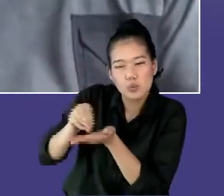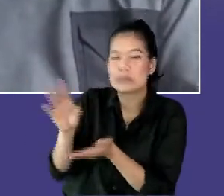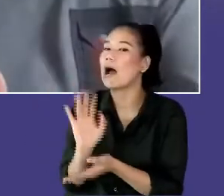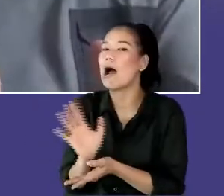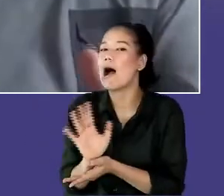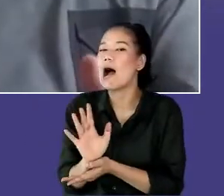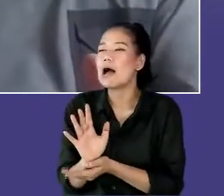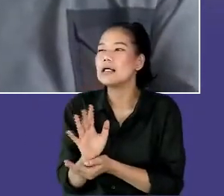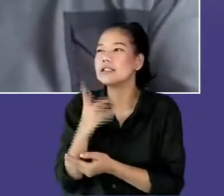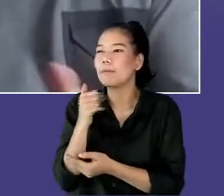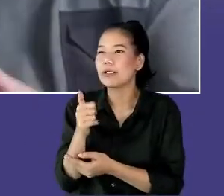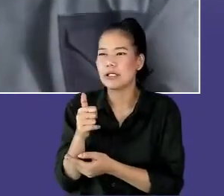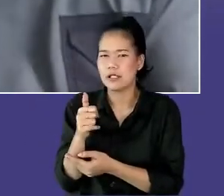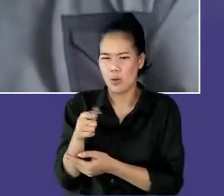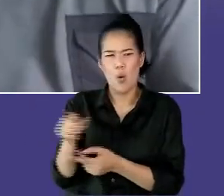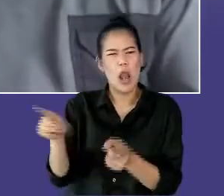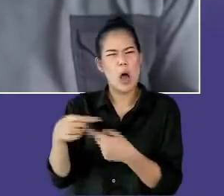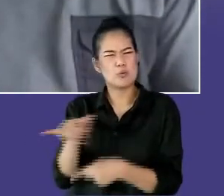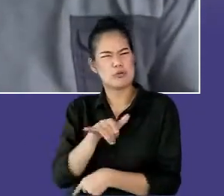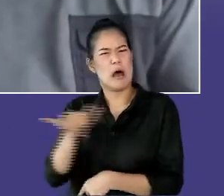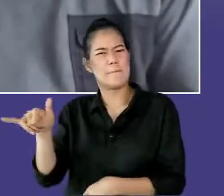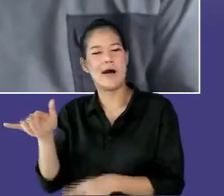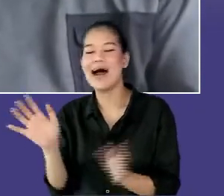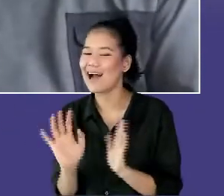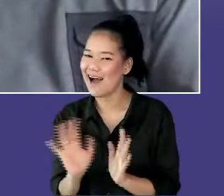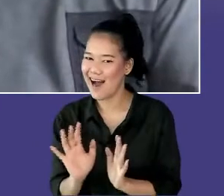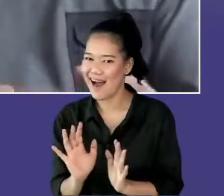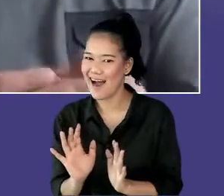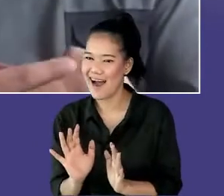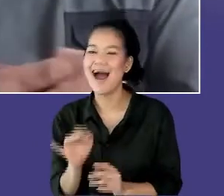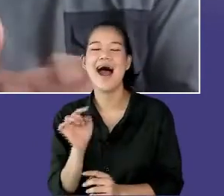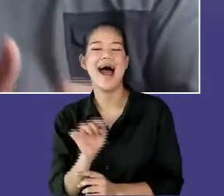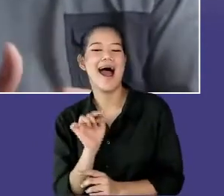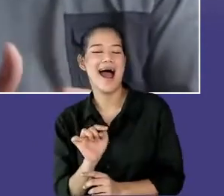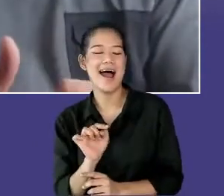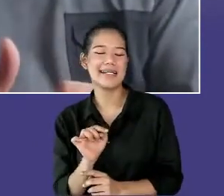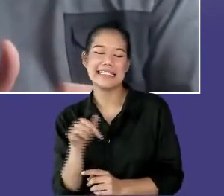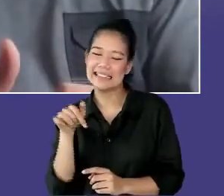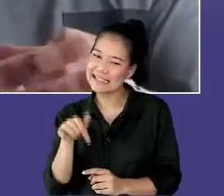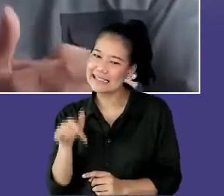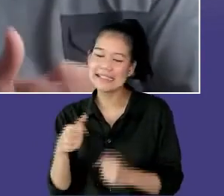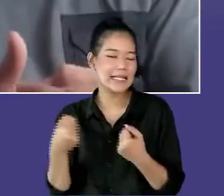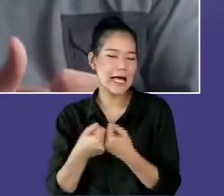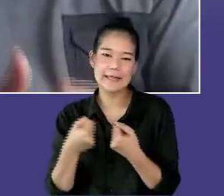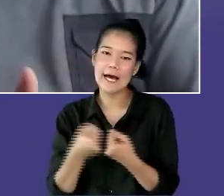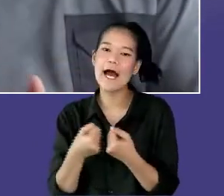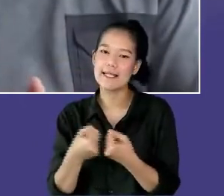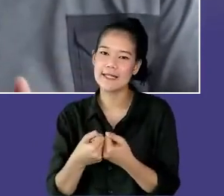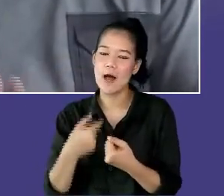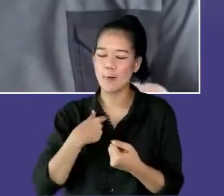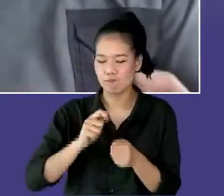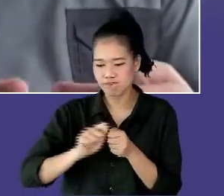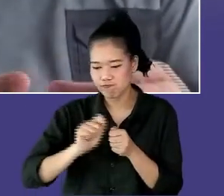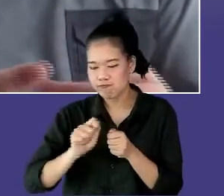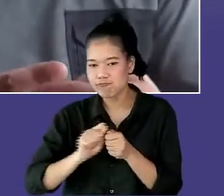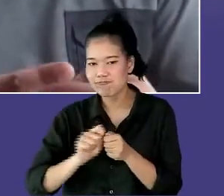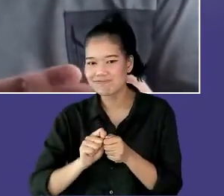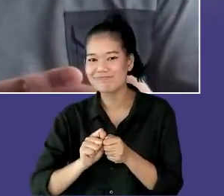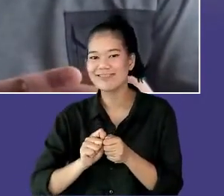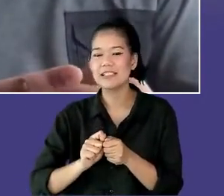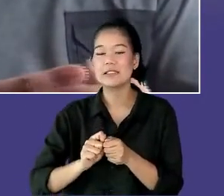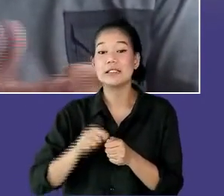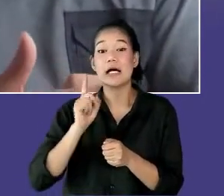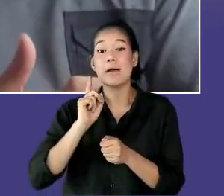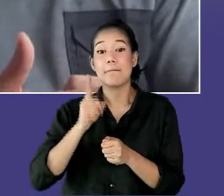yang kok sama gitu loh gayanya. Nah, ini yang juga challenge juga buat aku sampai